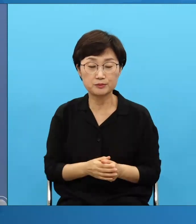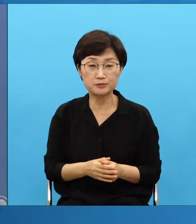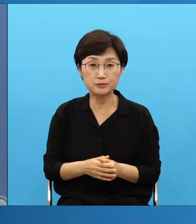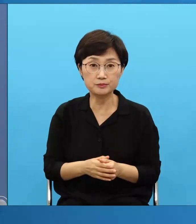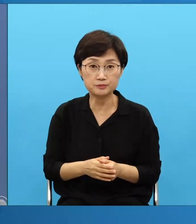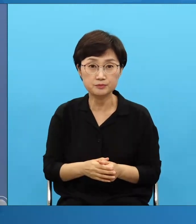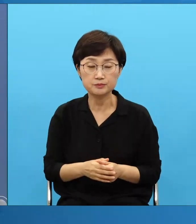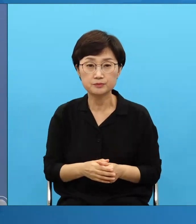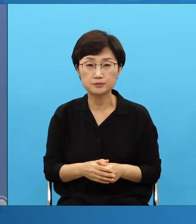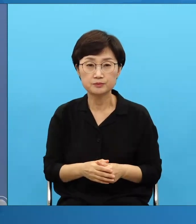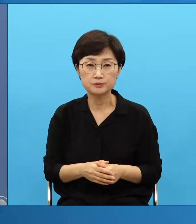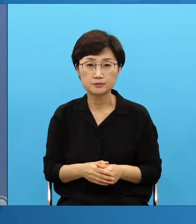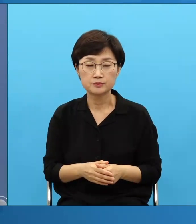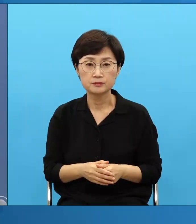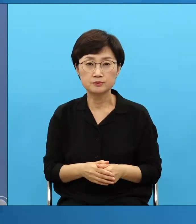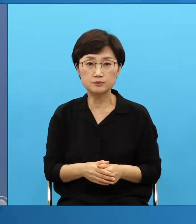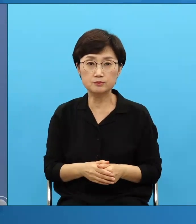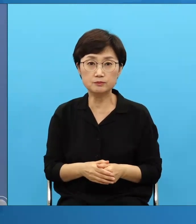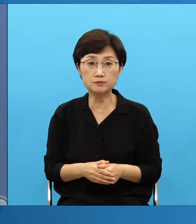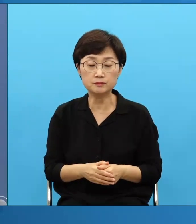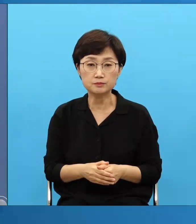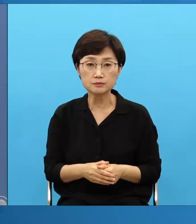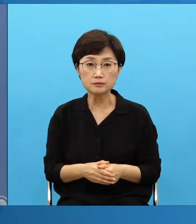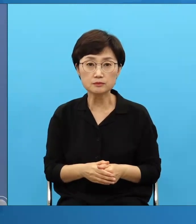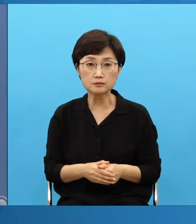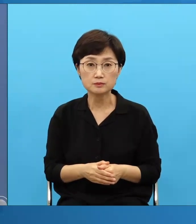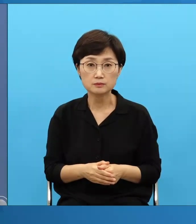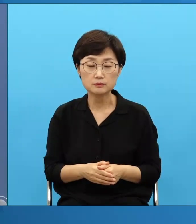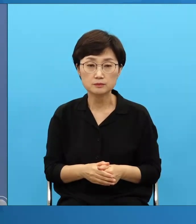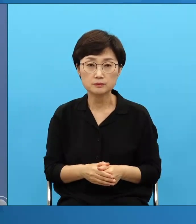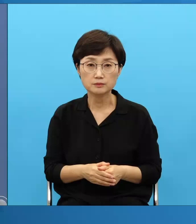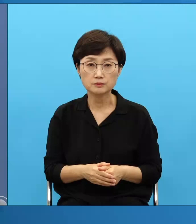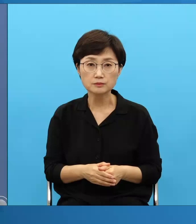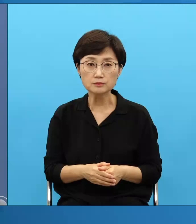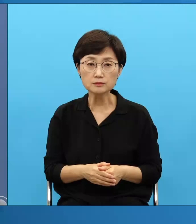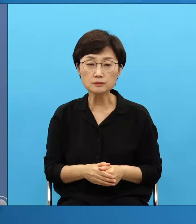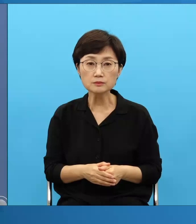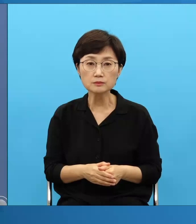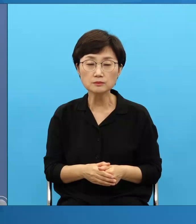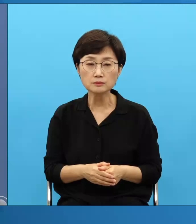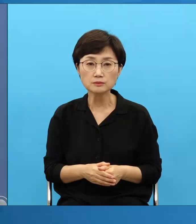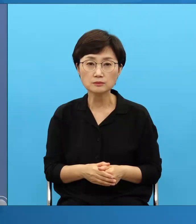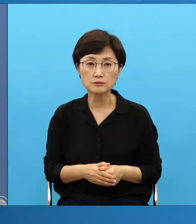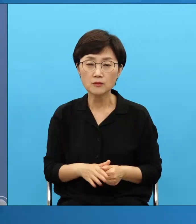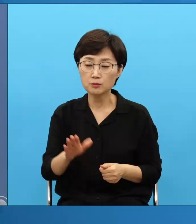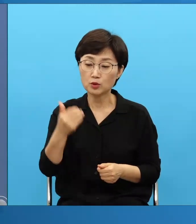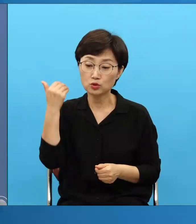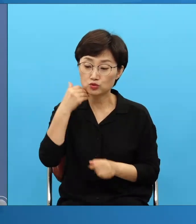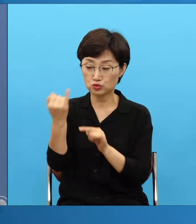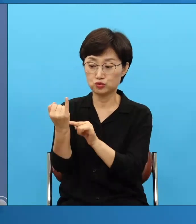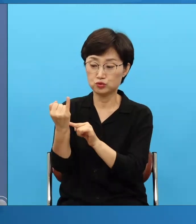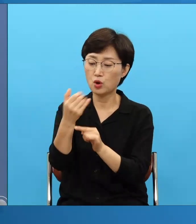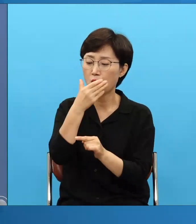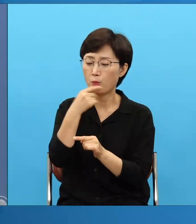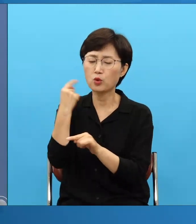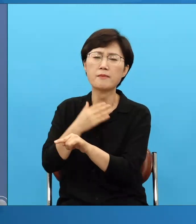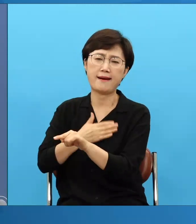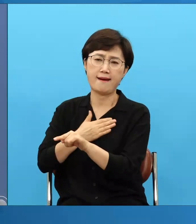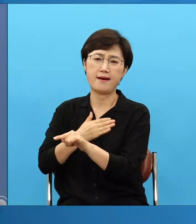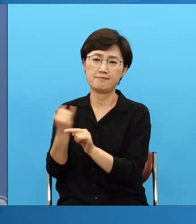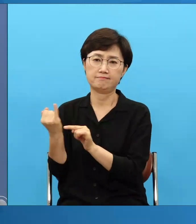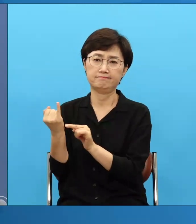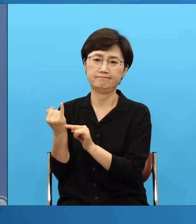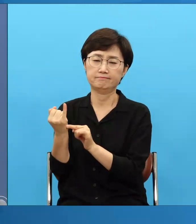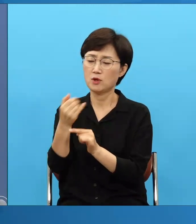to firmly. 복음 알고 있는 여자 한 명이